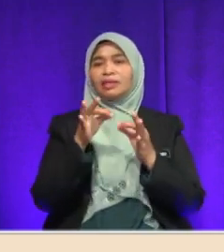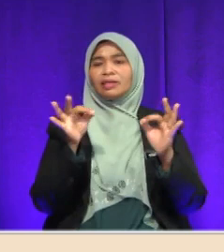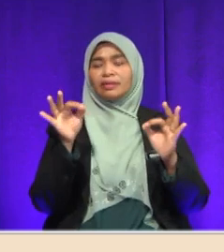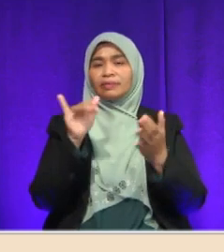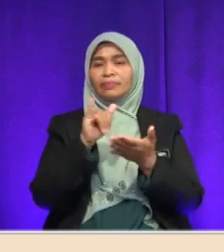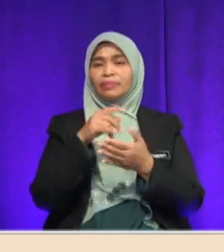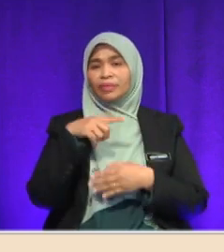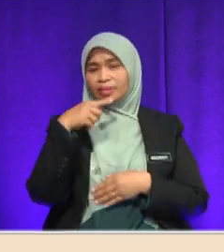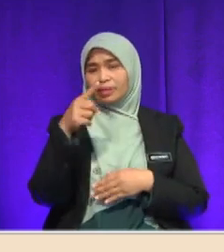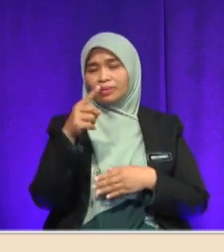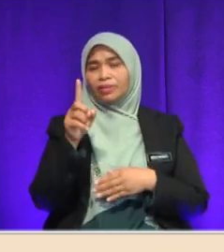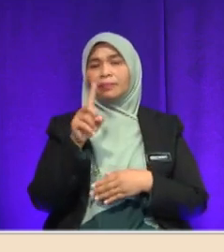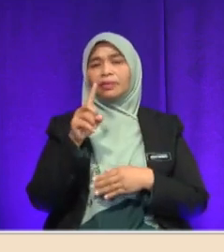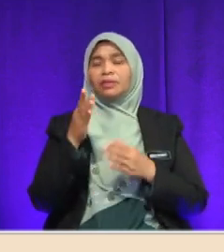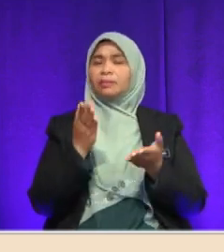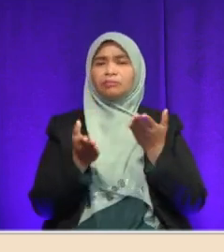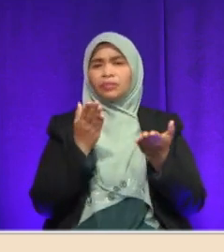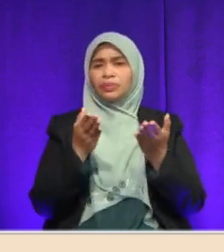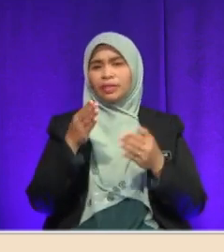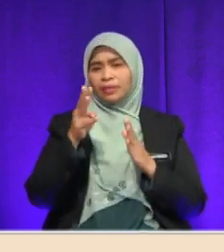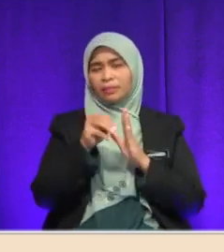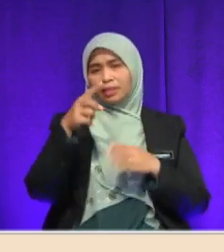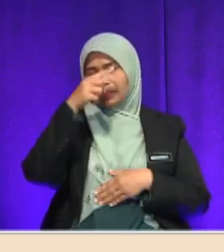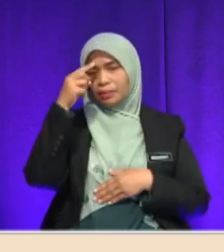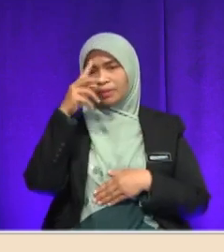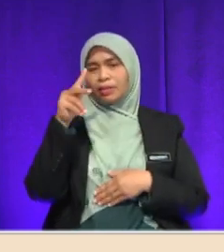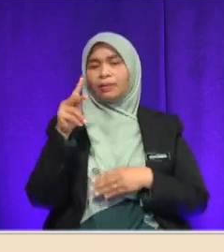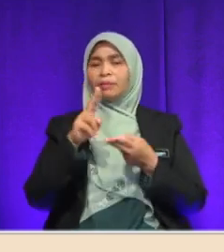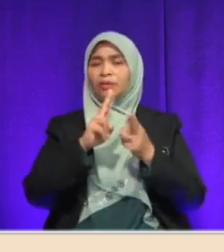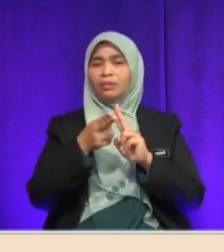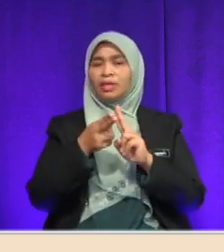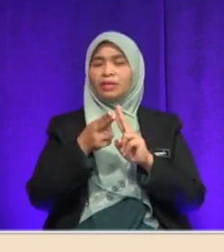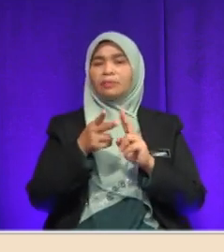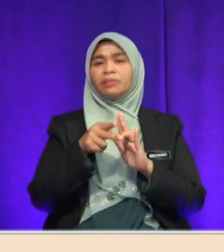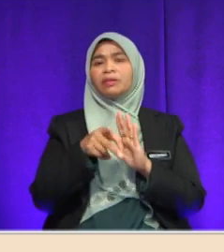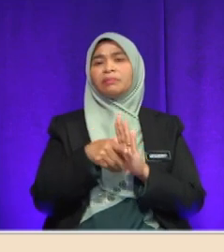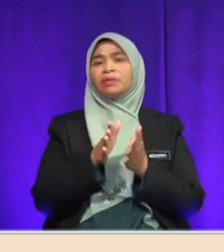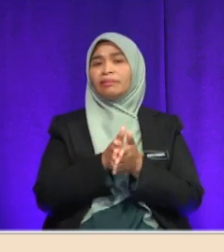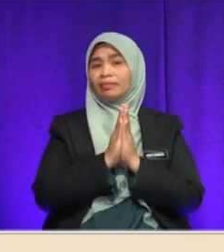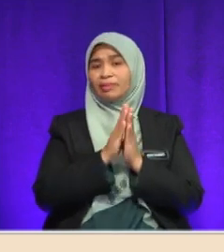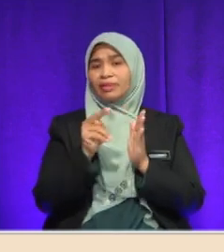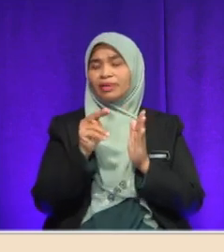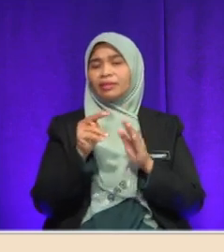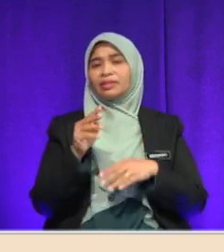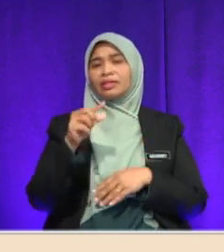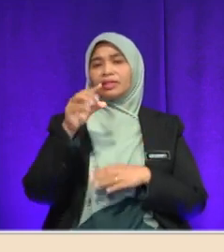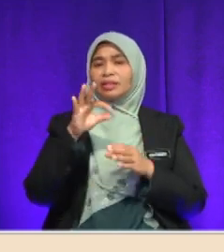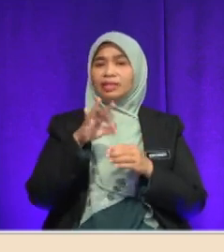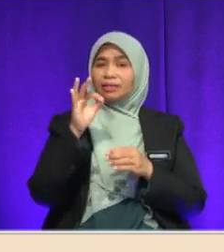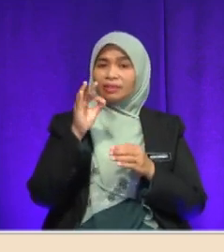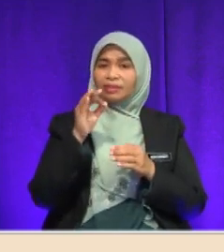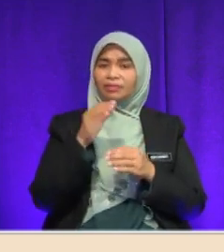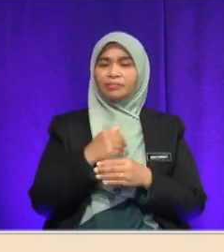manakah mungkin menyebabkan peralihan keluk permintaan teh di atas? Apa